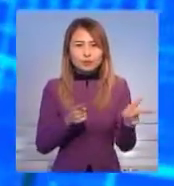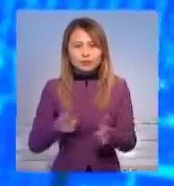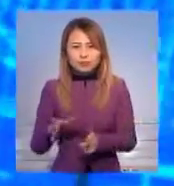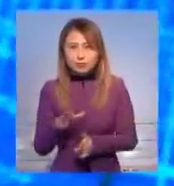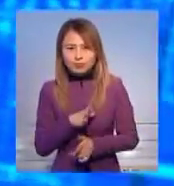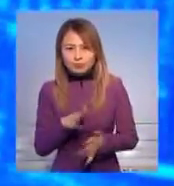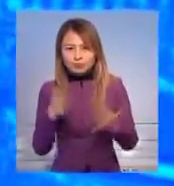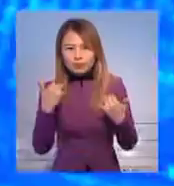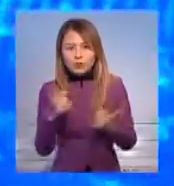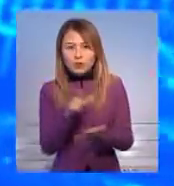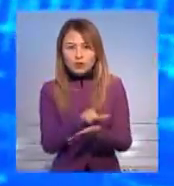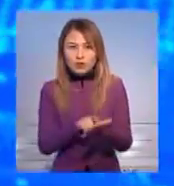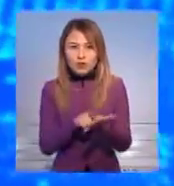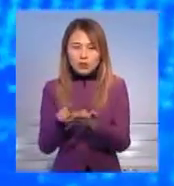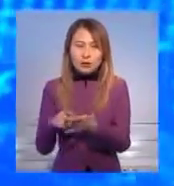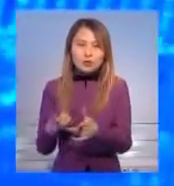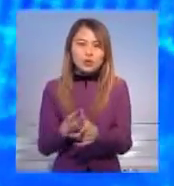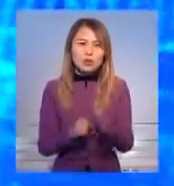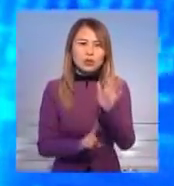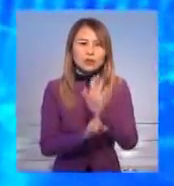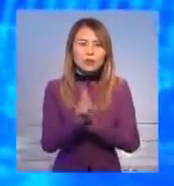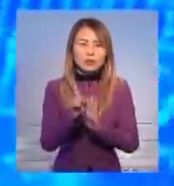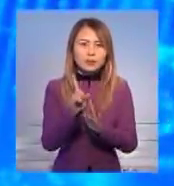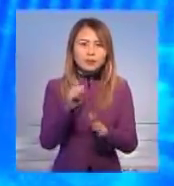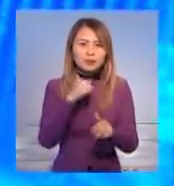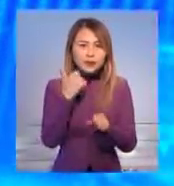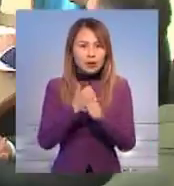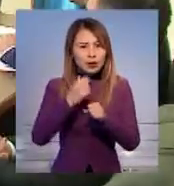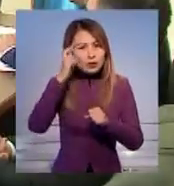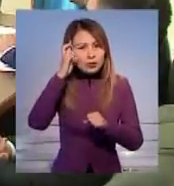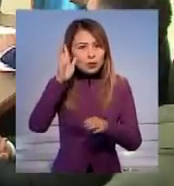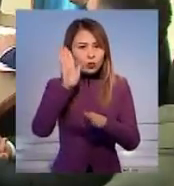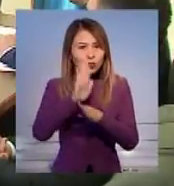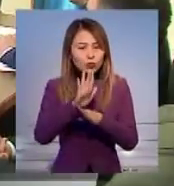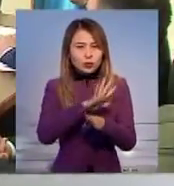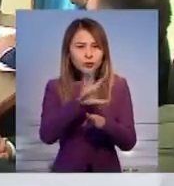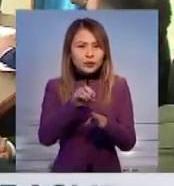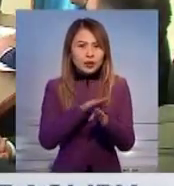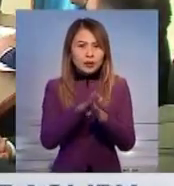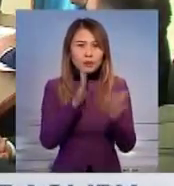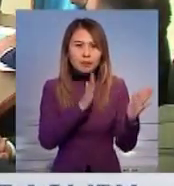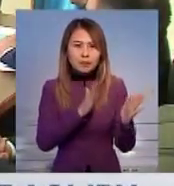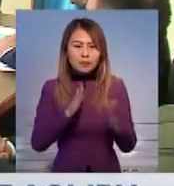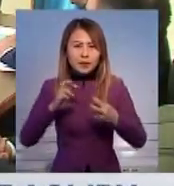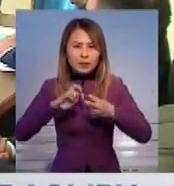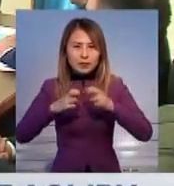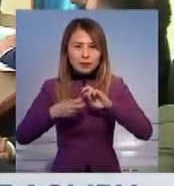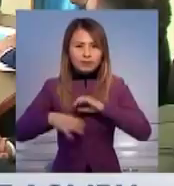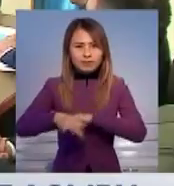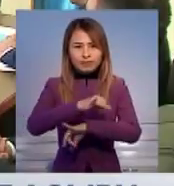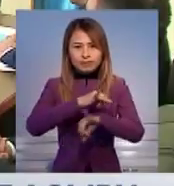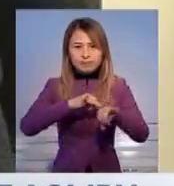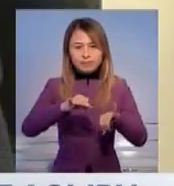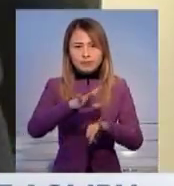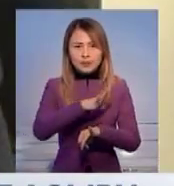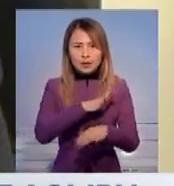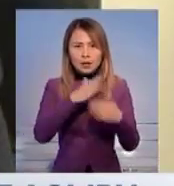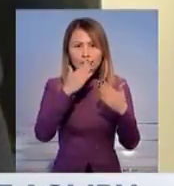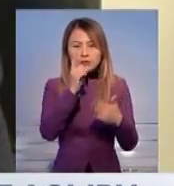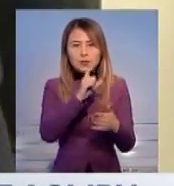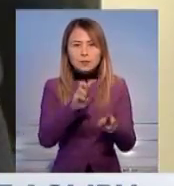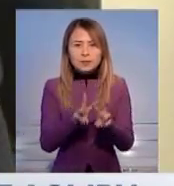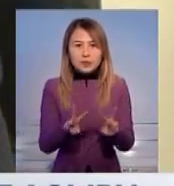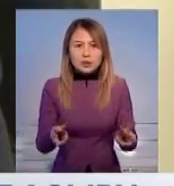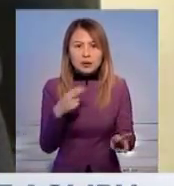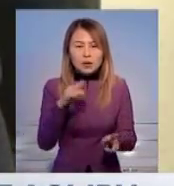тапсырған болатын. Бүгін сол ведомстволардың басшылары бас қосып, елбасының тапсырмасын орындау бойынша бірқатар мәселелерді талқылады. Дін істері және азаматтық